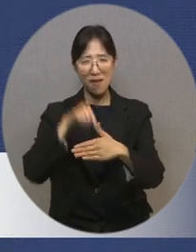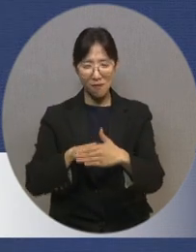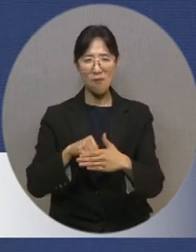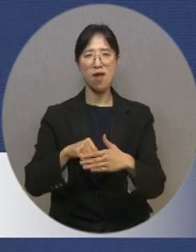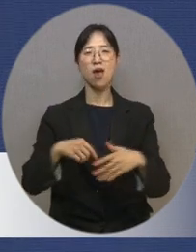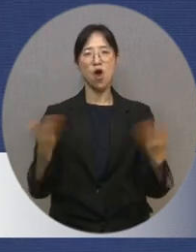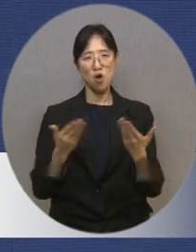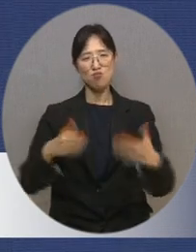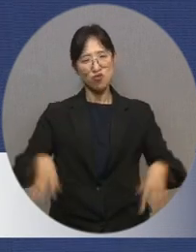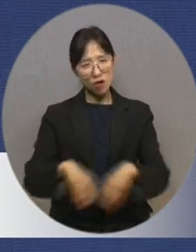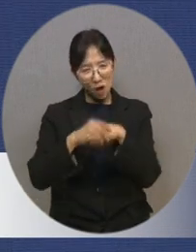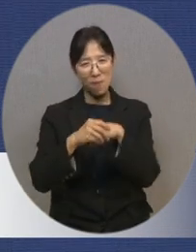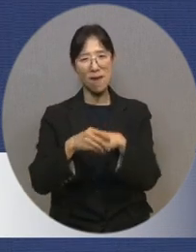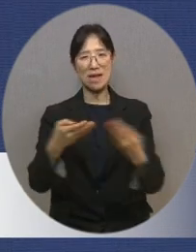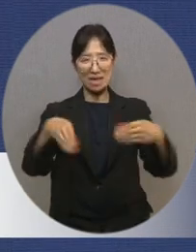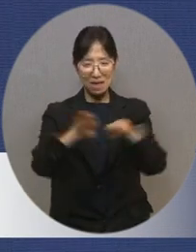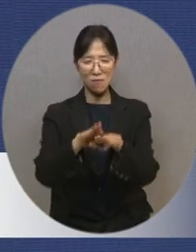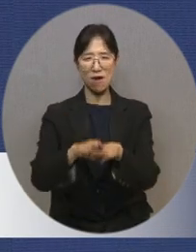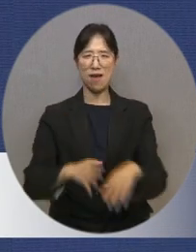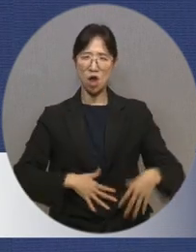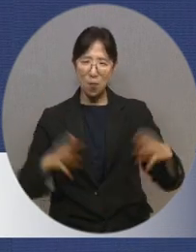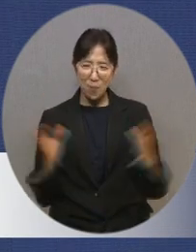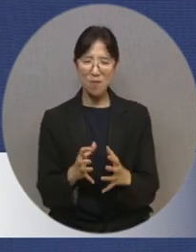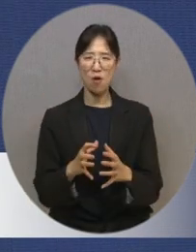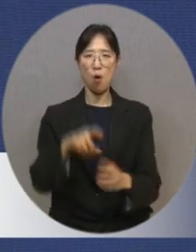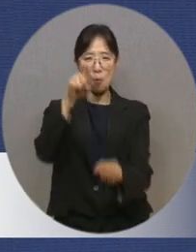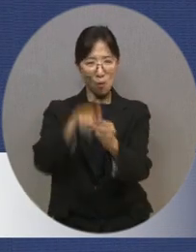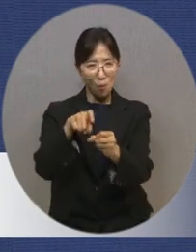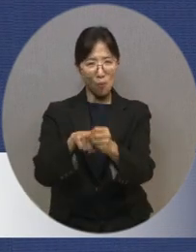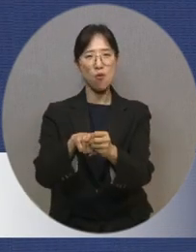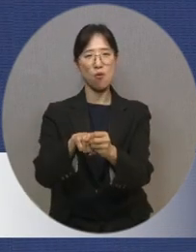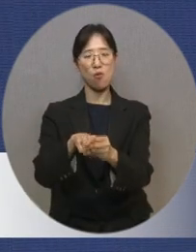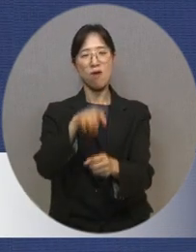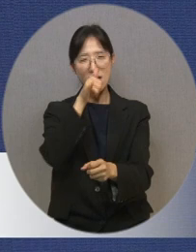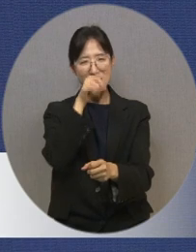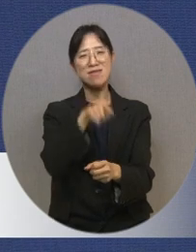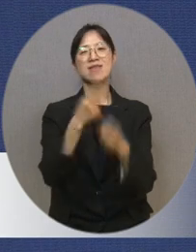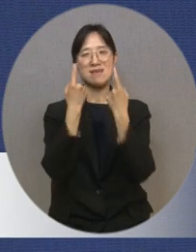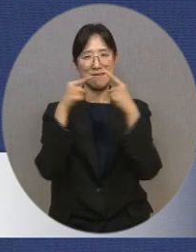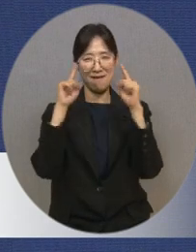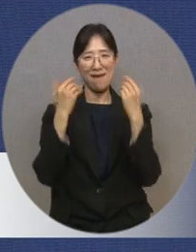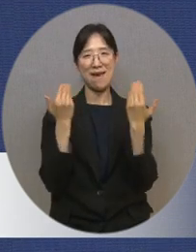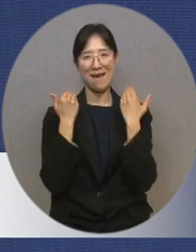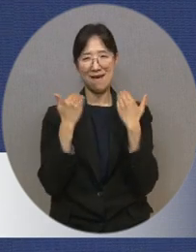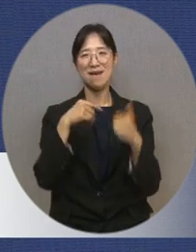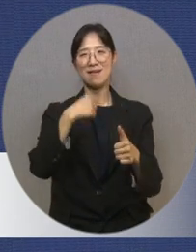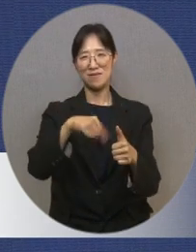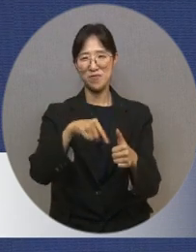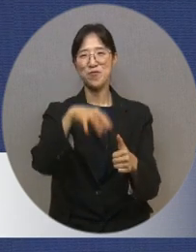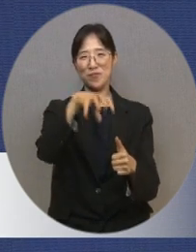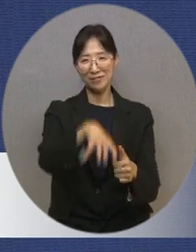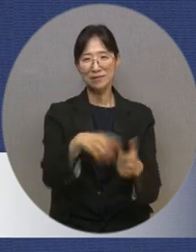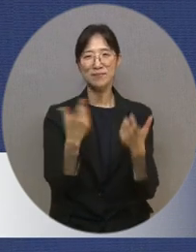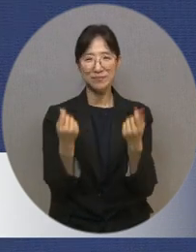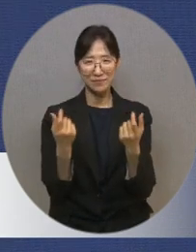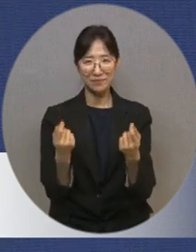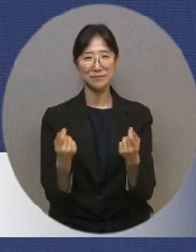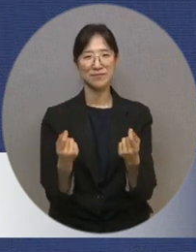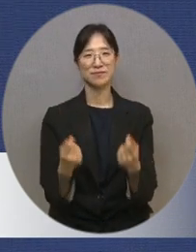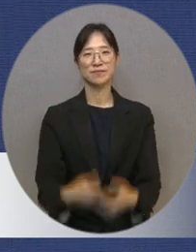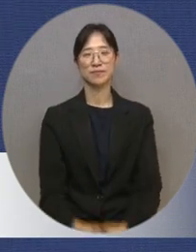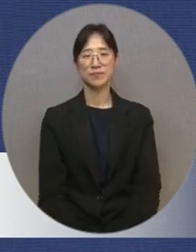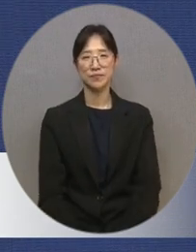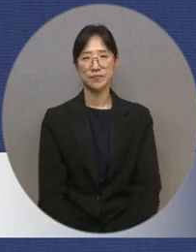that envision its key mission in the Global University Project as building cooperation